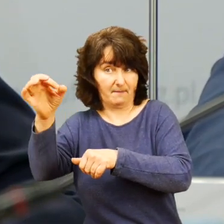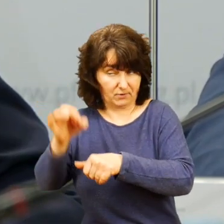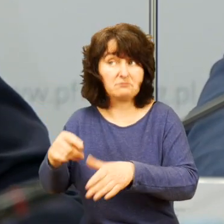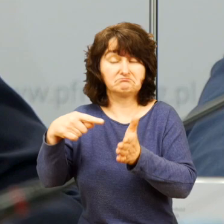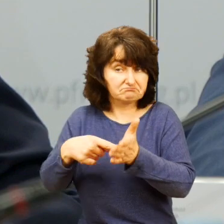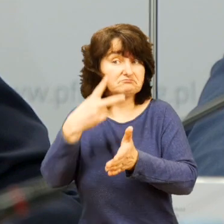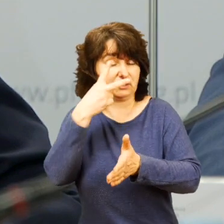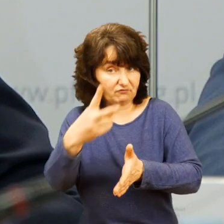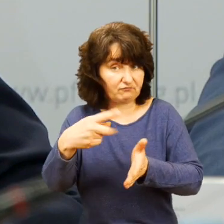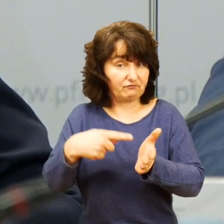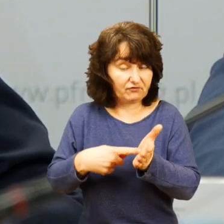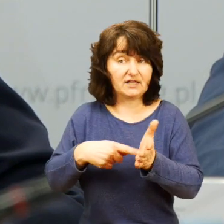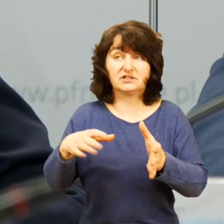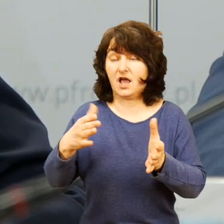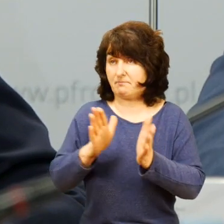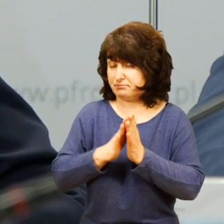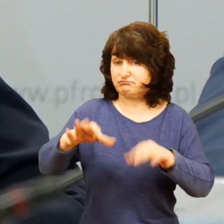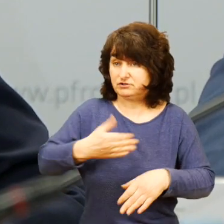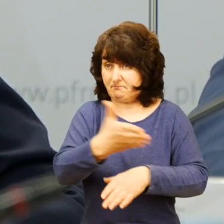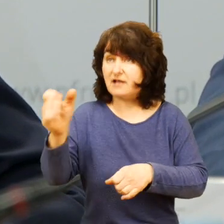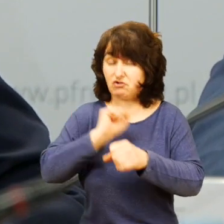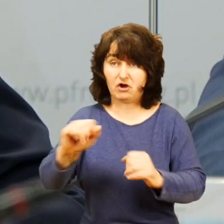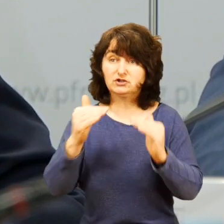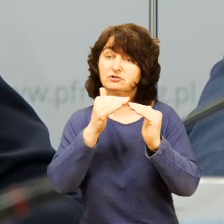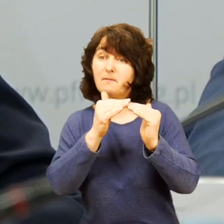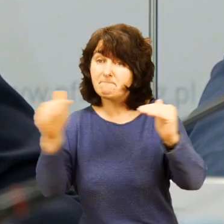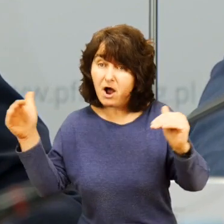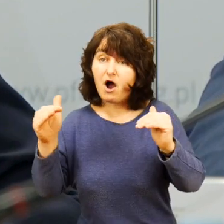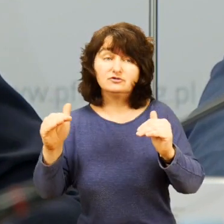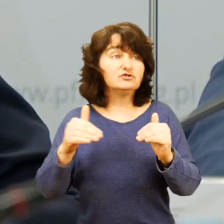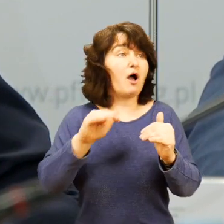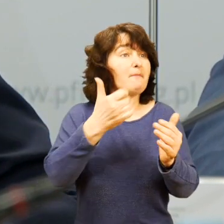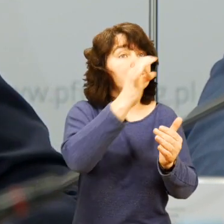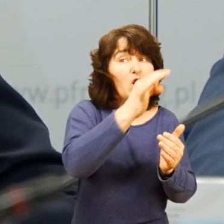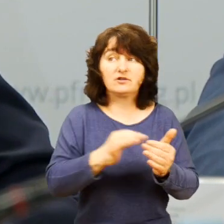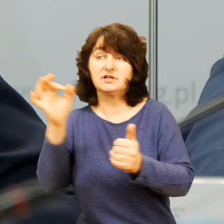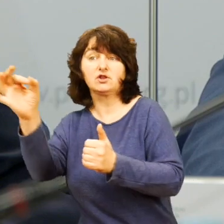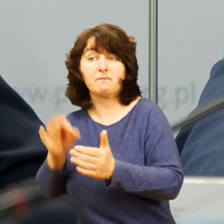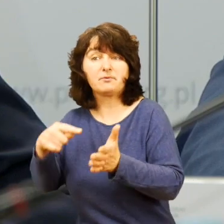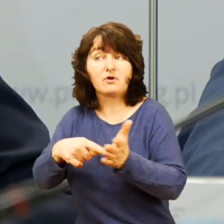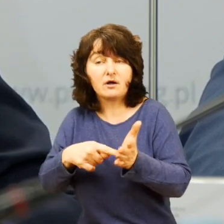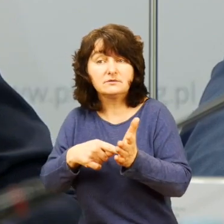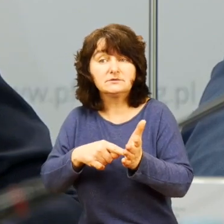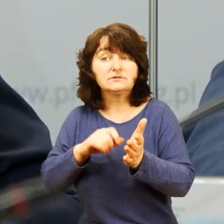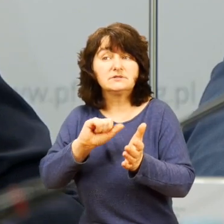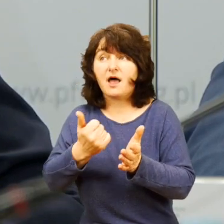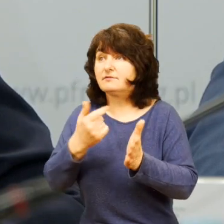28,2%. I trzeba wyraźnie powiedzieć, proszę Państwa, są to poziomy jednego i drugiego wskaźnika do tej